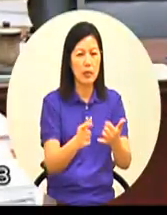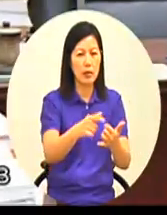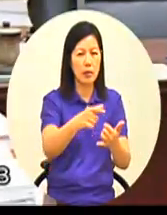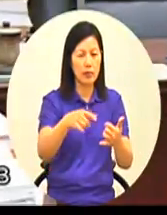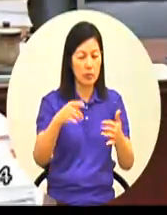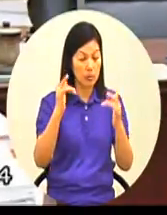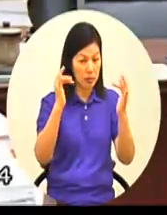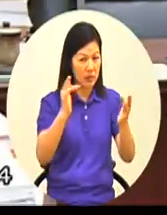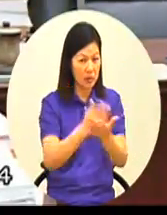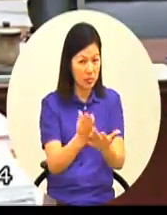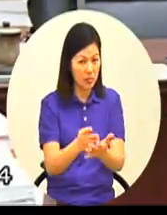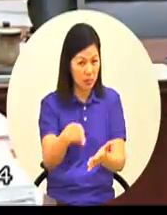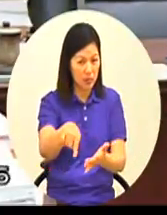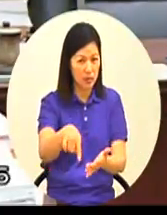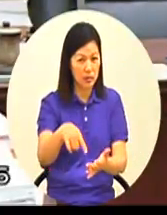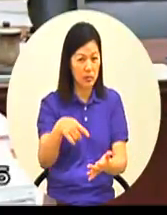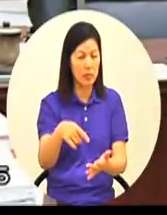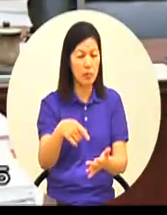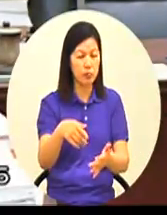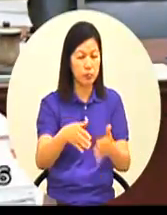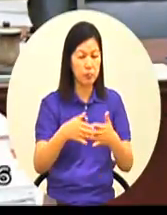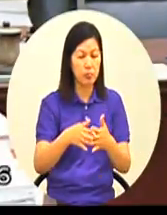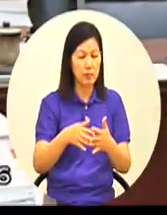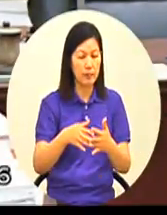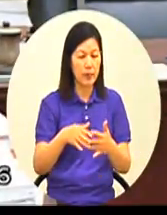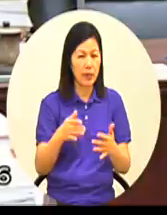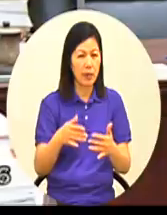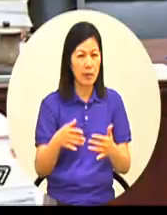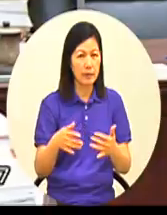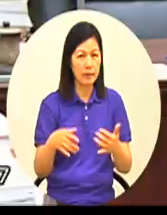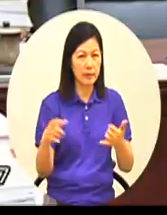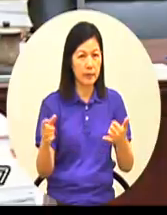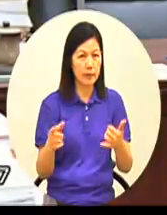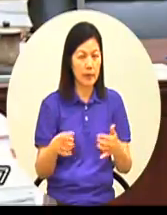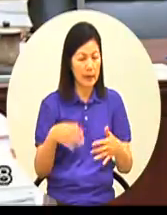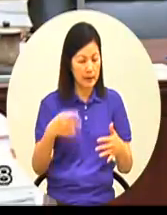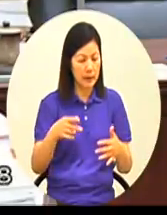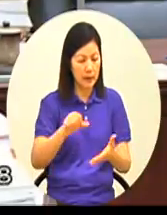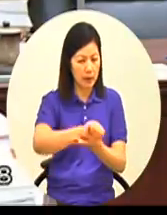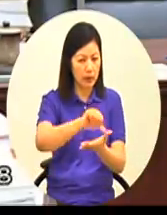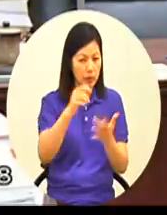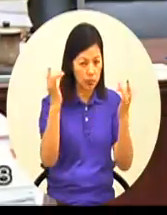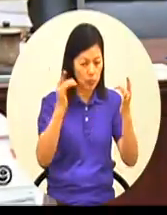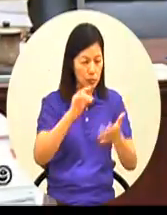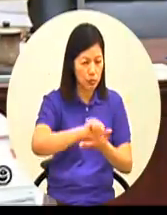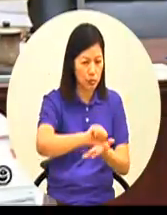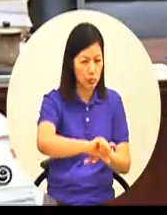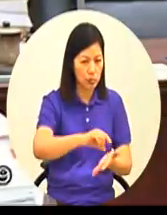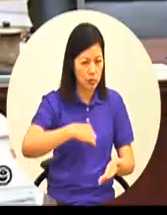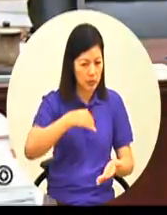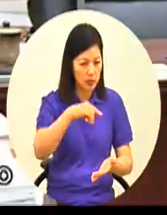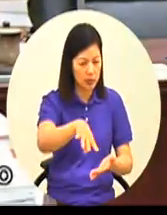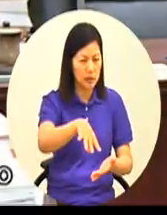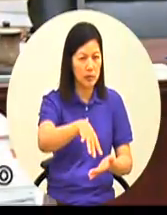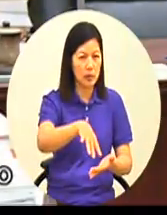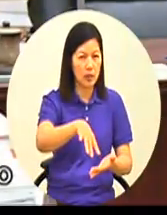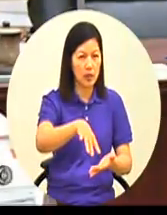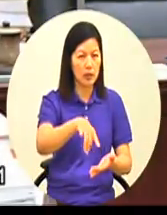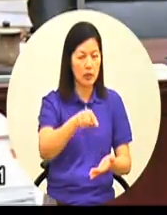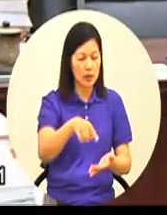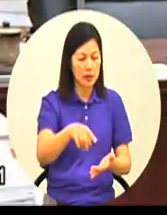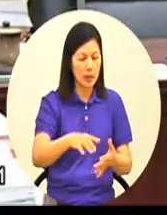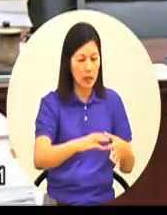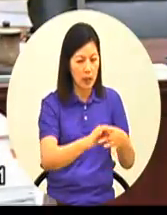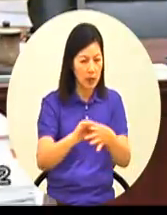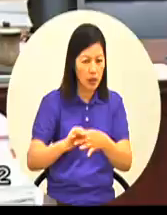树，夏天很凉，那台风一来全倒，就是要植树，然后本身是生态的，比较有所谓连锁